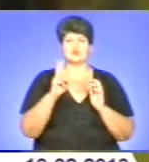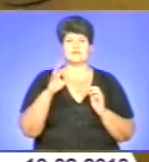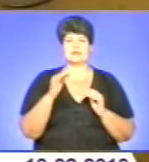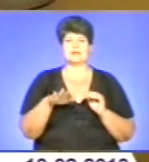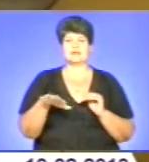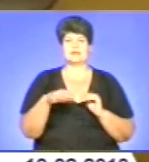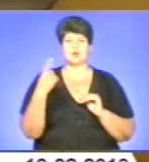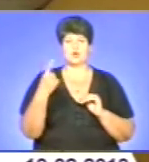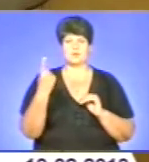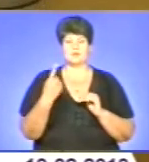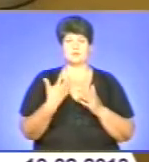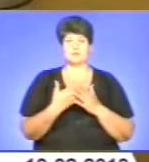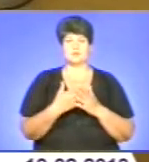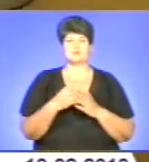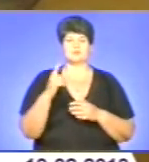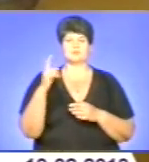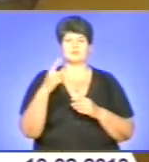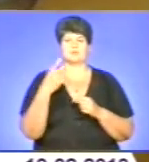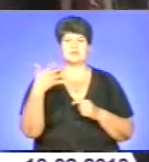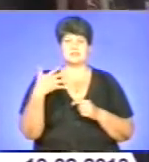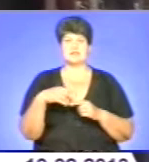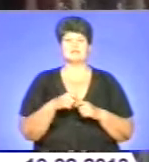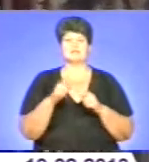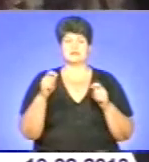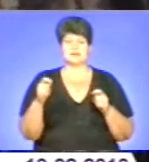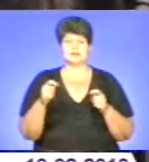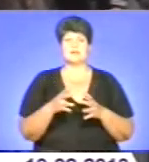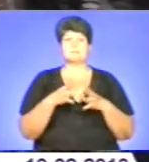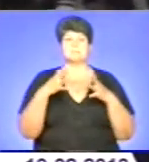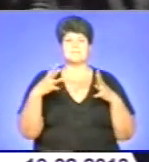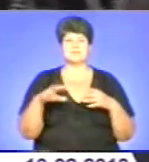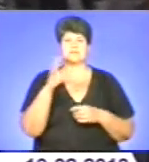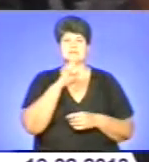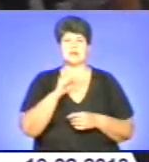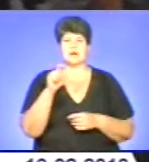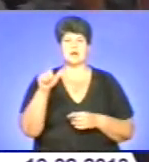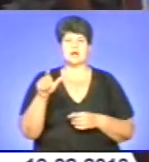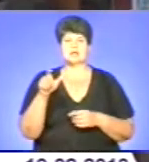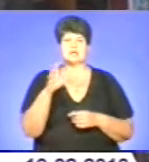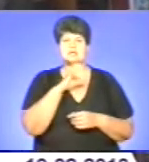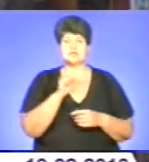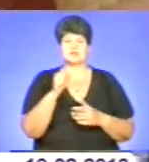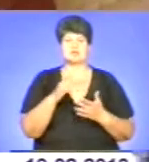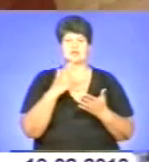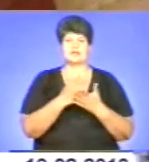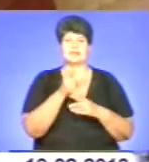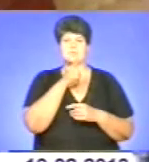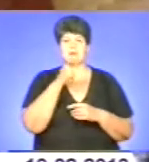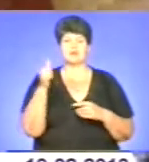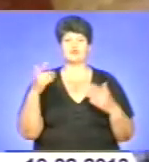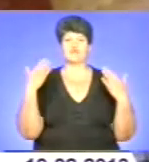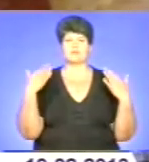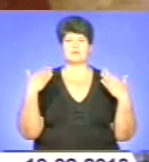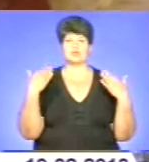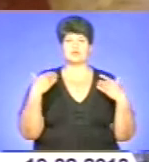області майже півсотні розкриті Більшість таких крадіжок згідно із щоріч статистикою припадає на період відпусток і